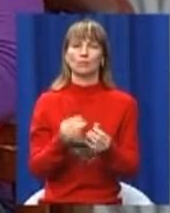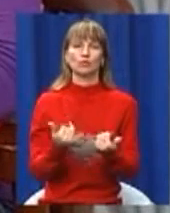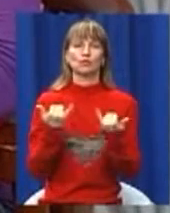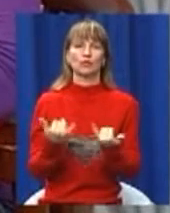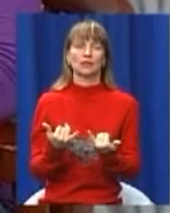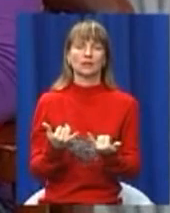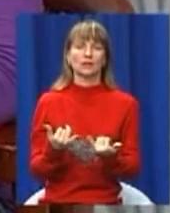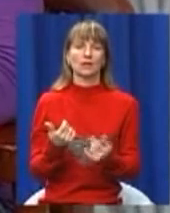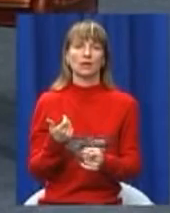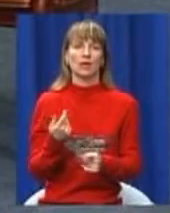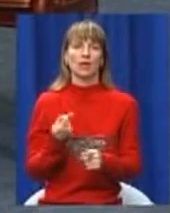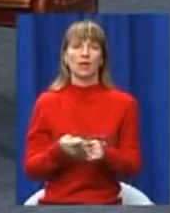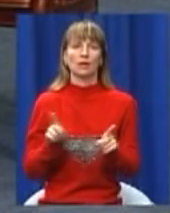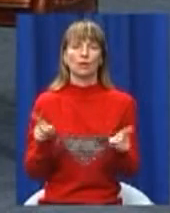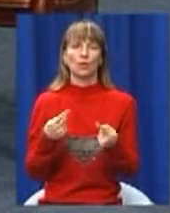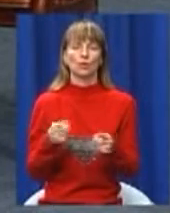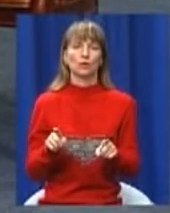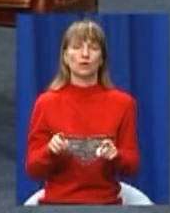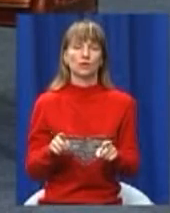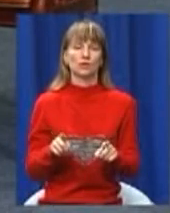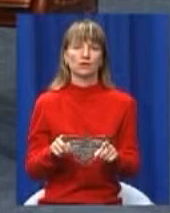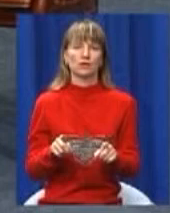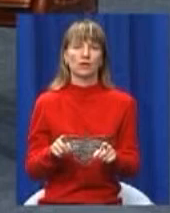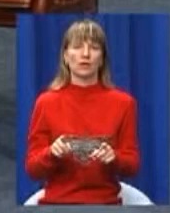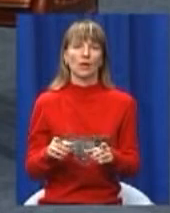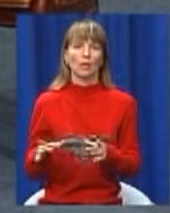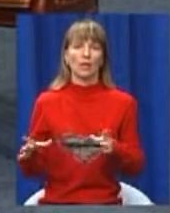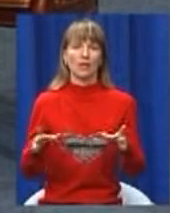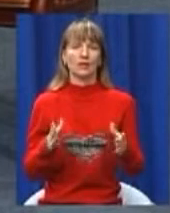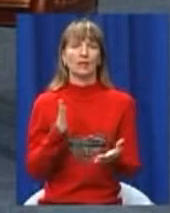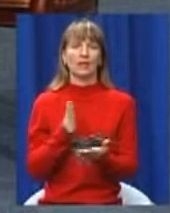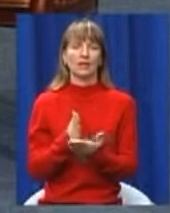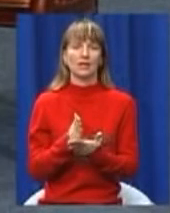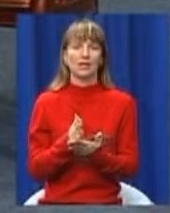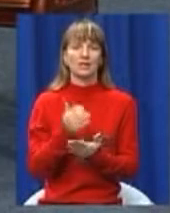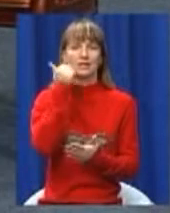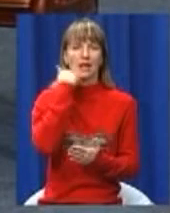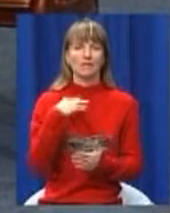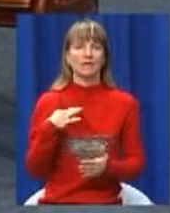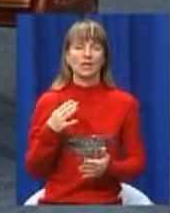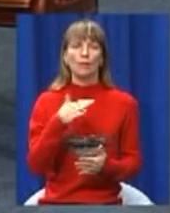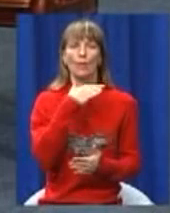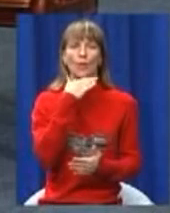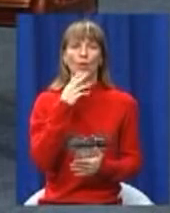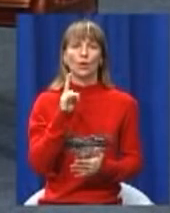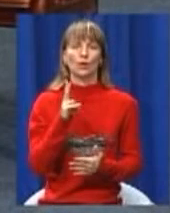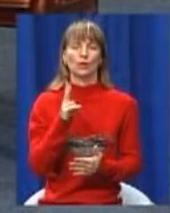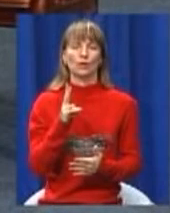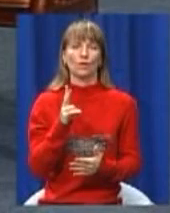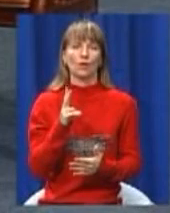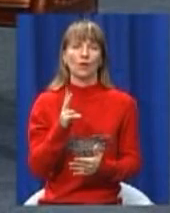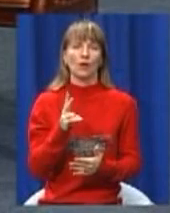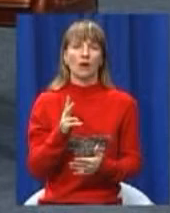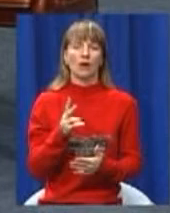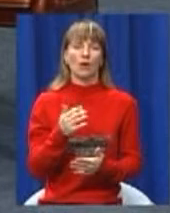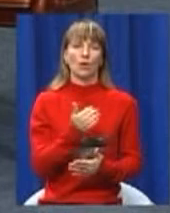дуже, ці музичні платівки, вони є дуже такими речами раритету, і дуже багато колекціонерів полюють за цими